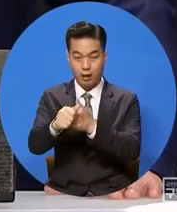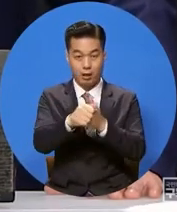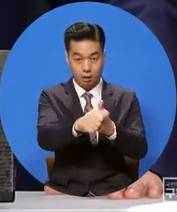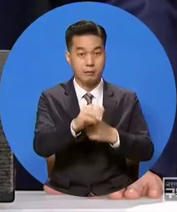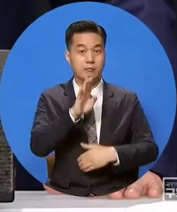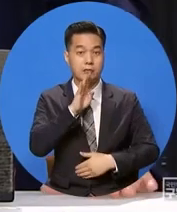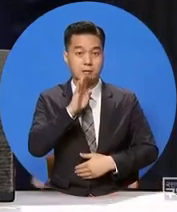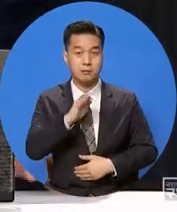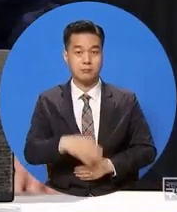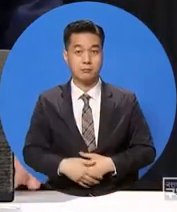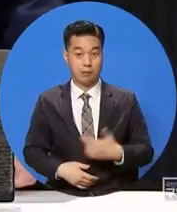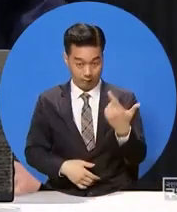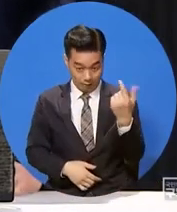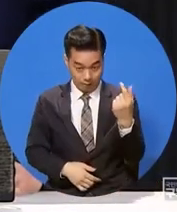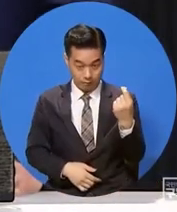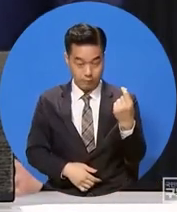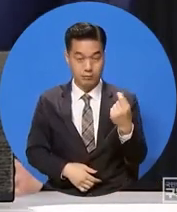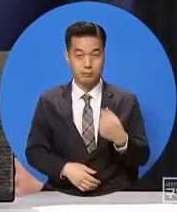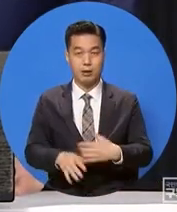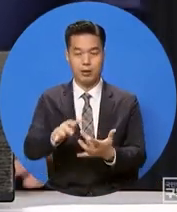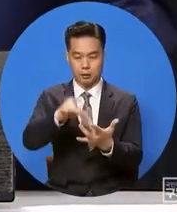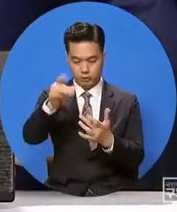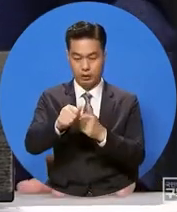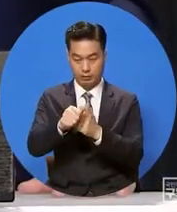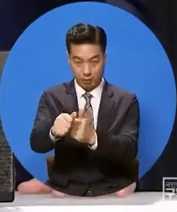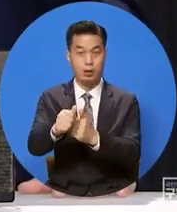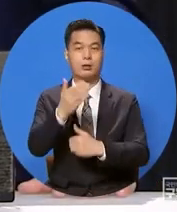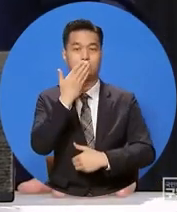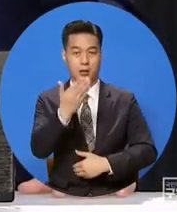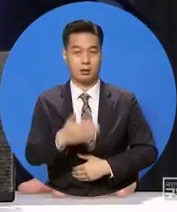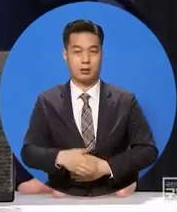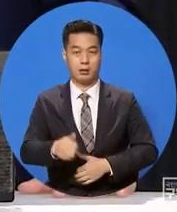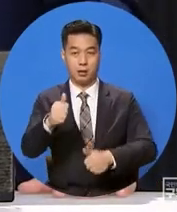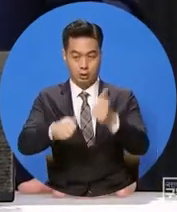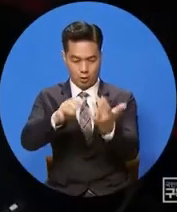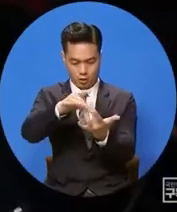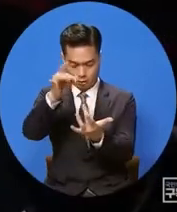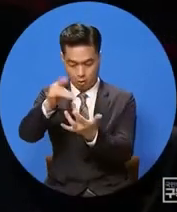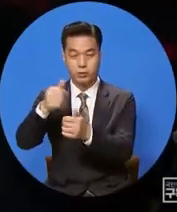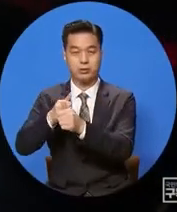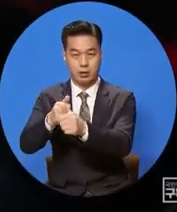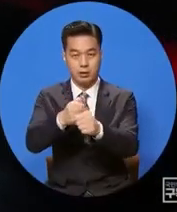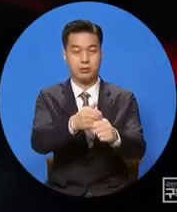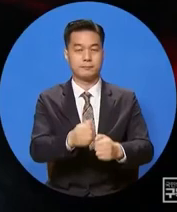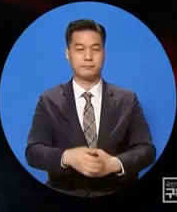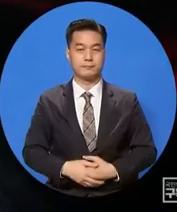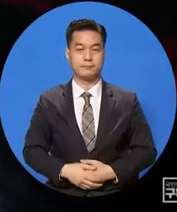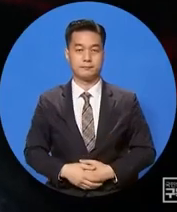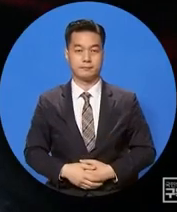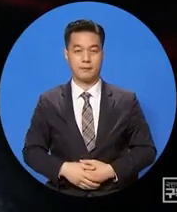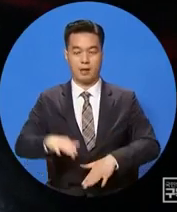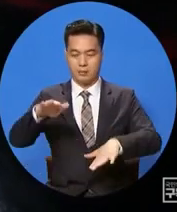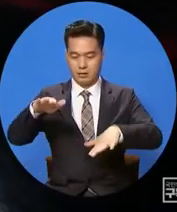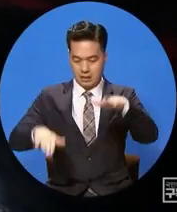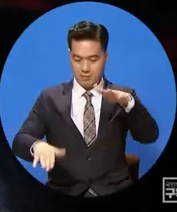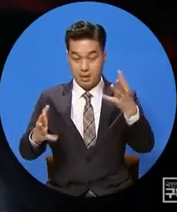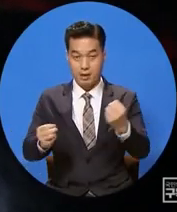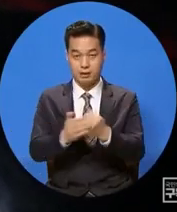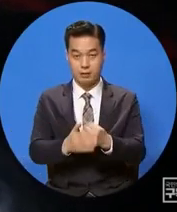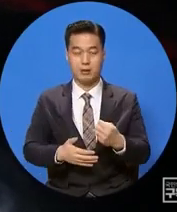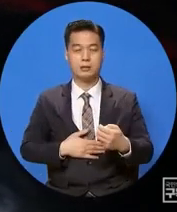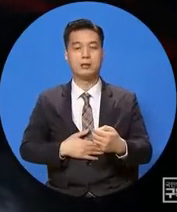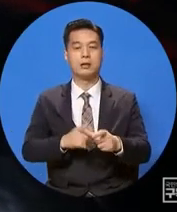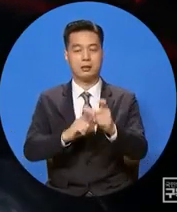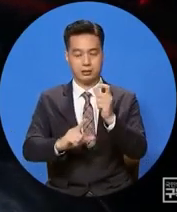아이 그렇습니까? 선택에 따라서 경선하고 선택에 따라서 하는 거죠. 좋습니다. 차이가 많이 나기 때문에 네, 내가 네. 몇